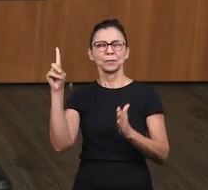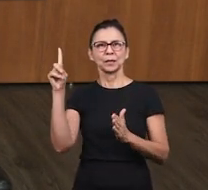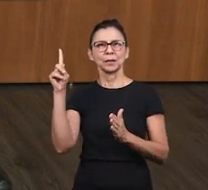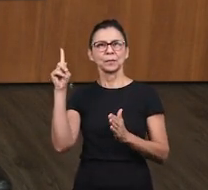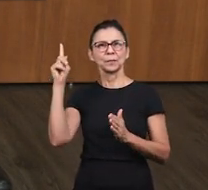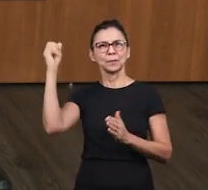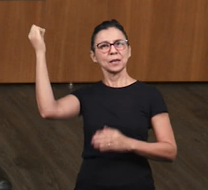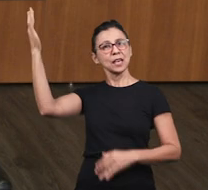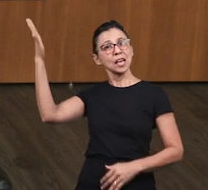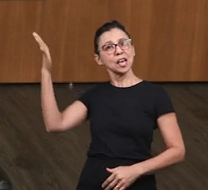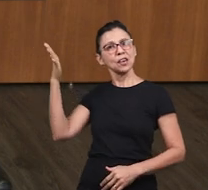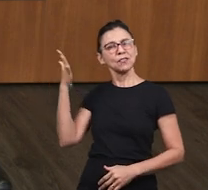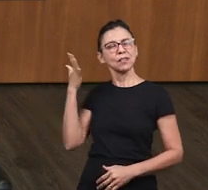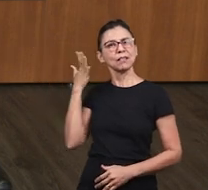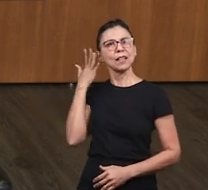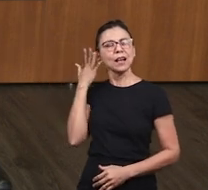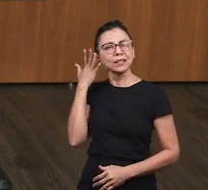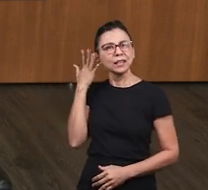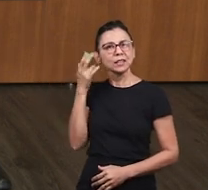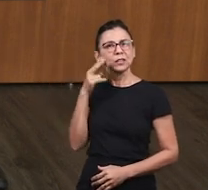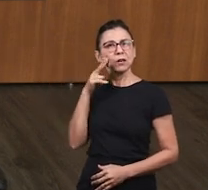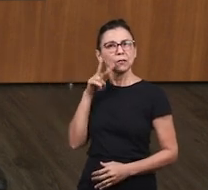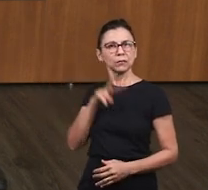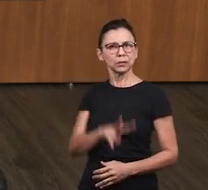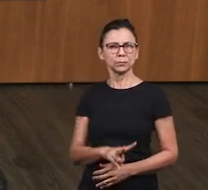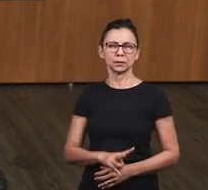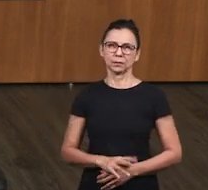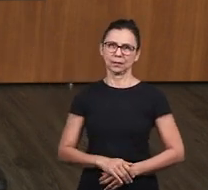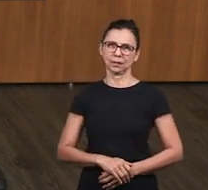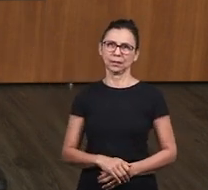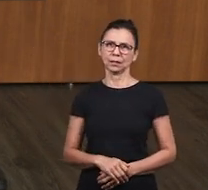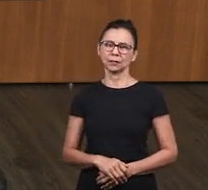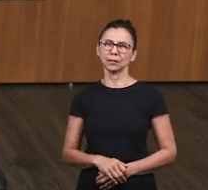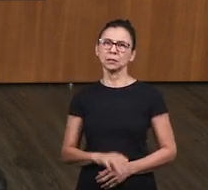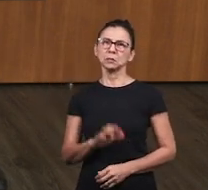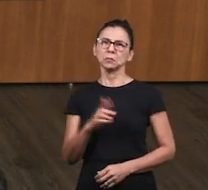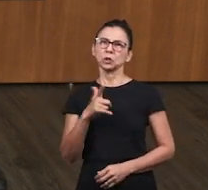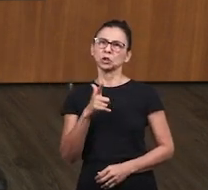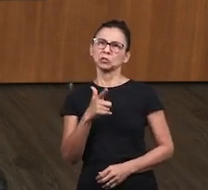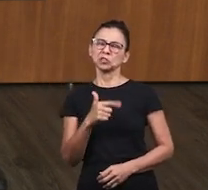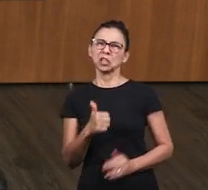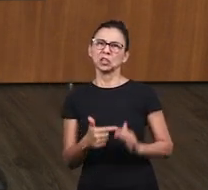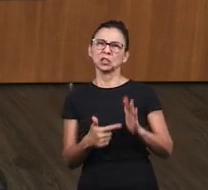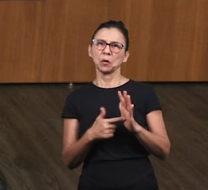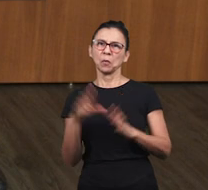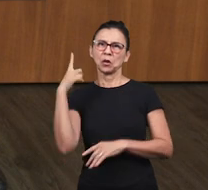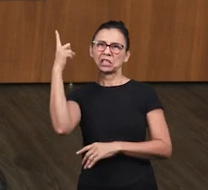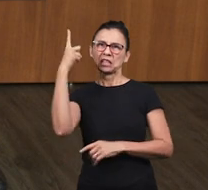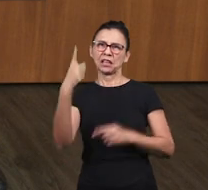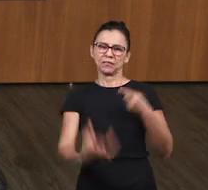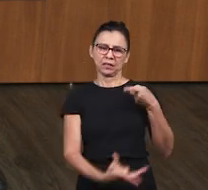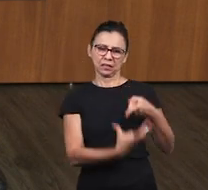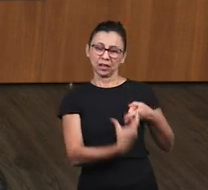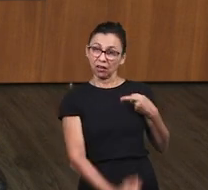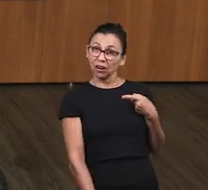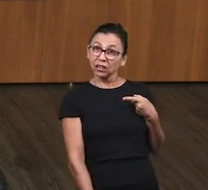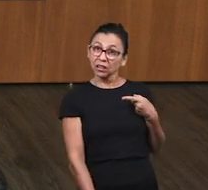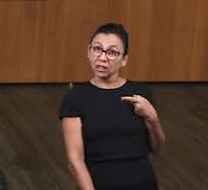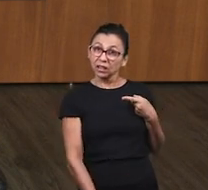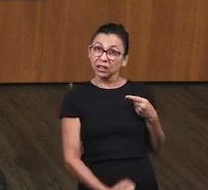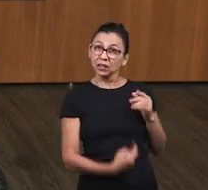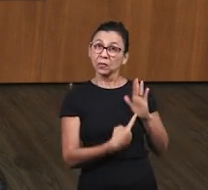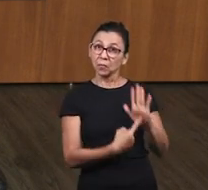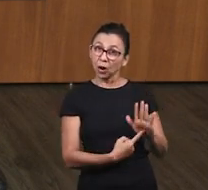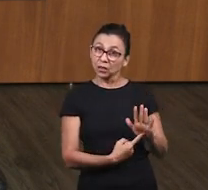révélée, c'est une bénédiction. Et nous voyons que dans la parole, il n'existe aucun registre de défaite de